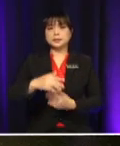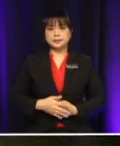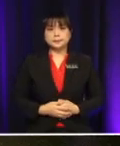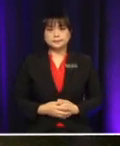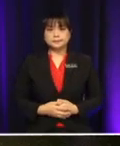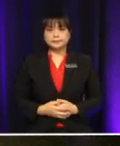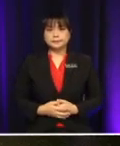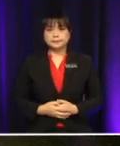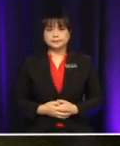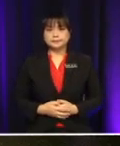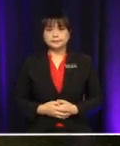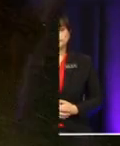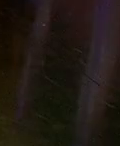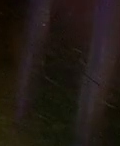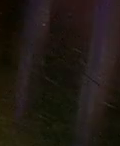2022